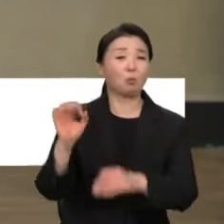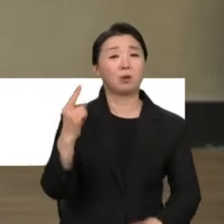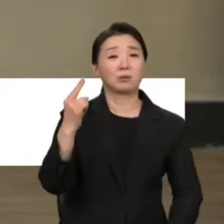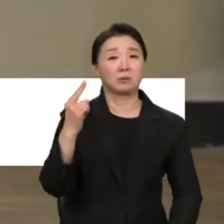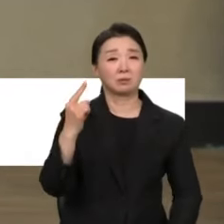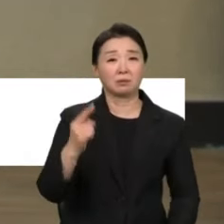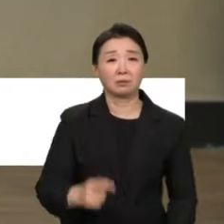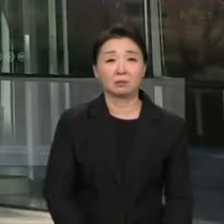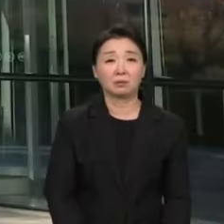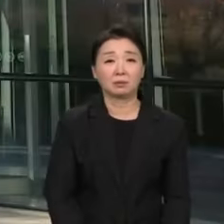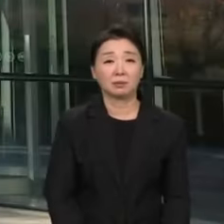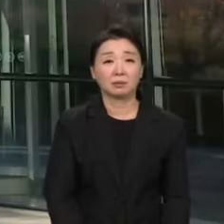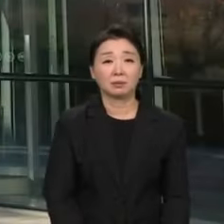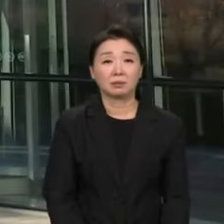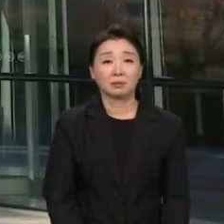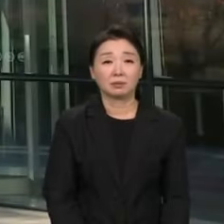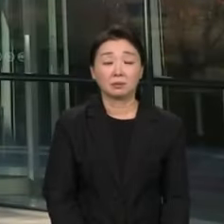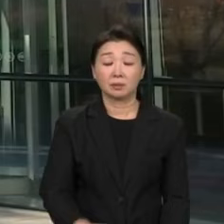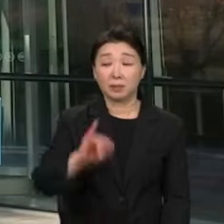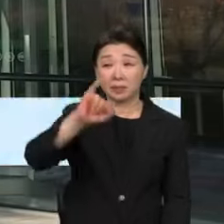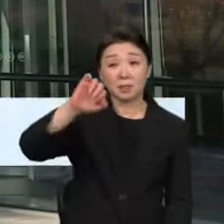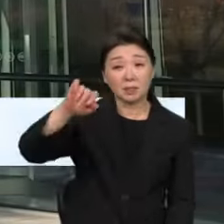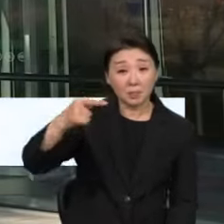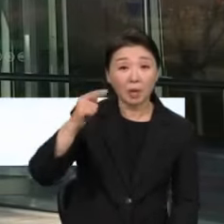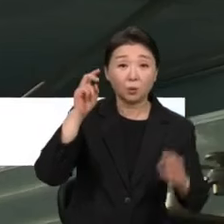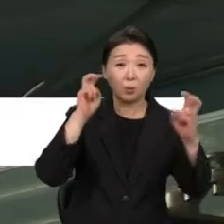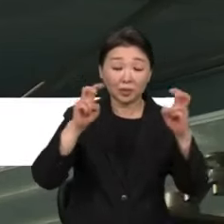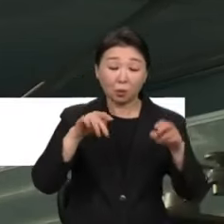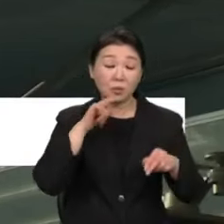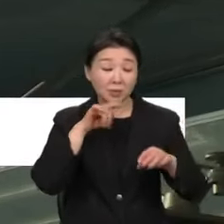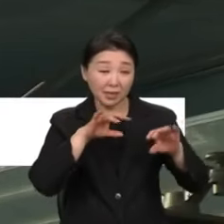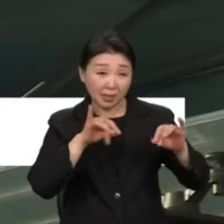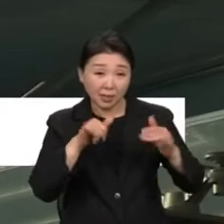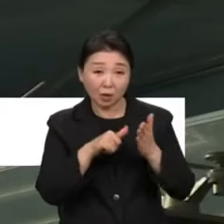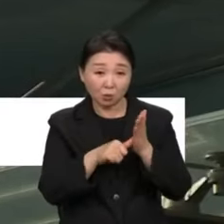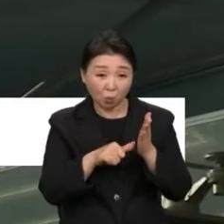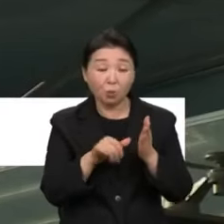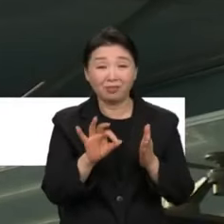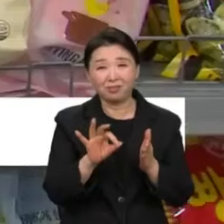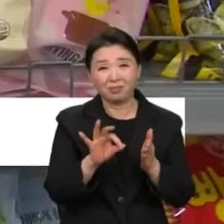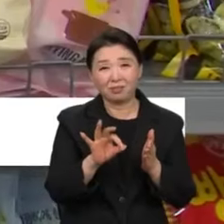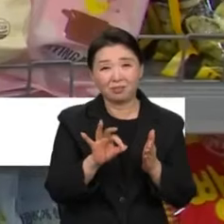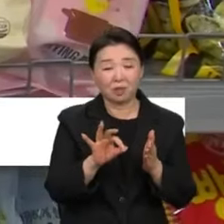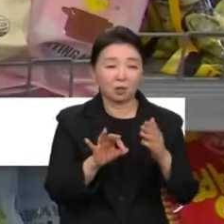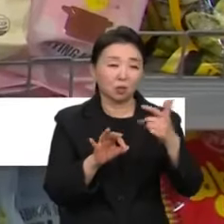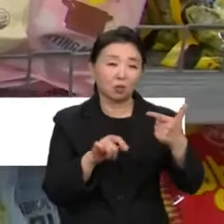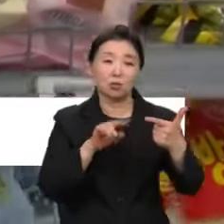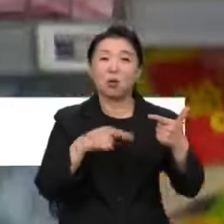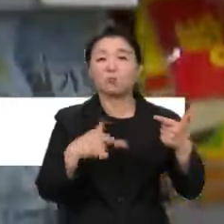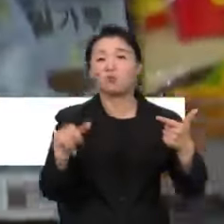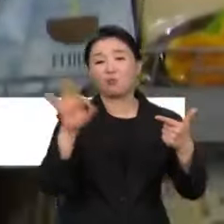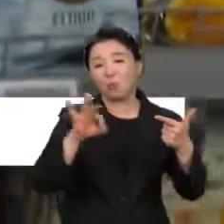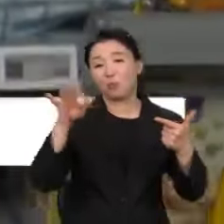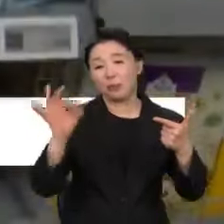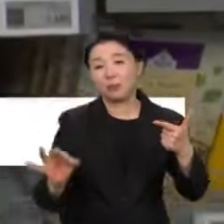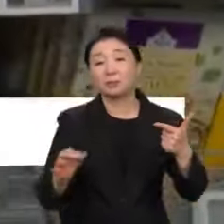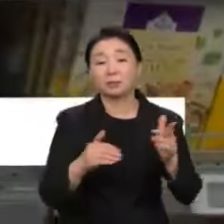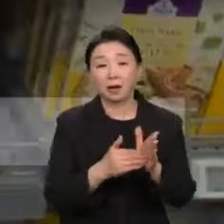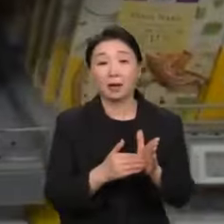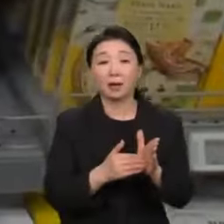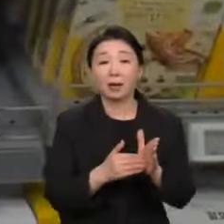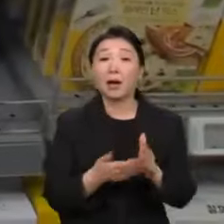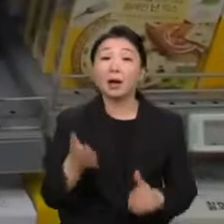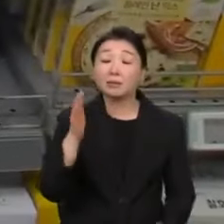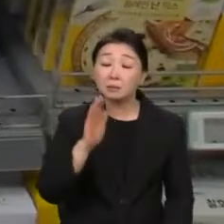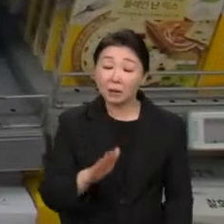지적이 있습니다 CJ 제일제당은 오늘 밀가루 제품 가격을 평균 6.6% 내렸습니다